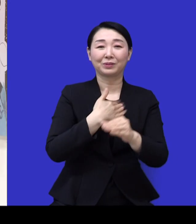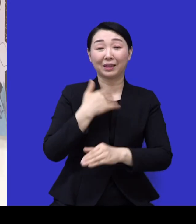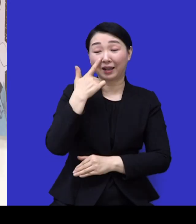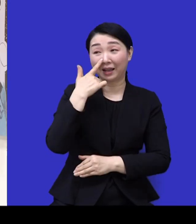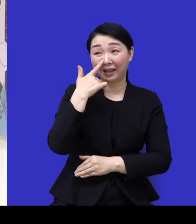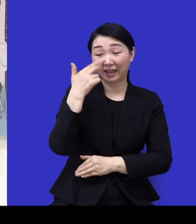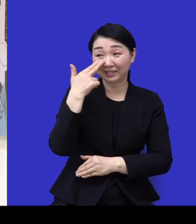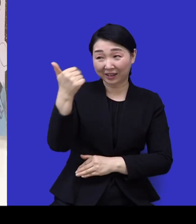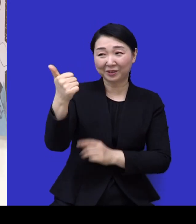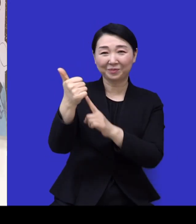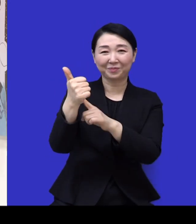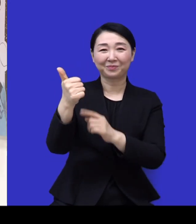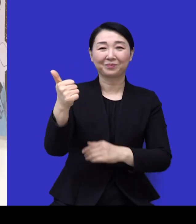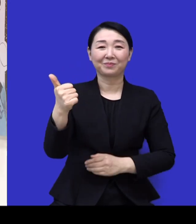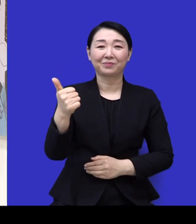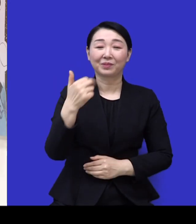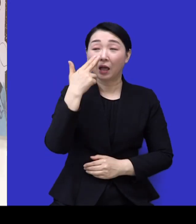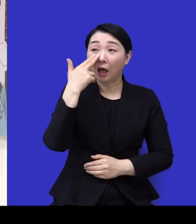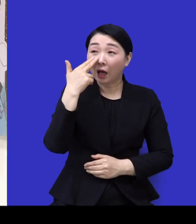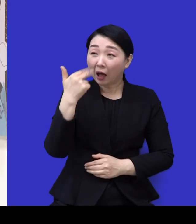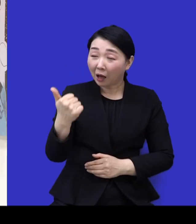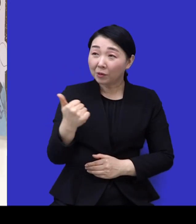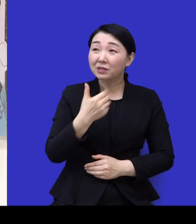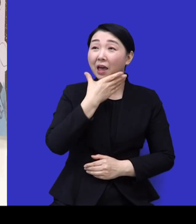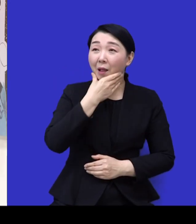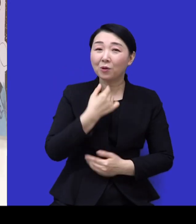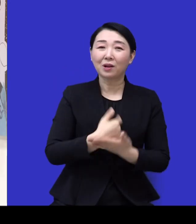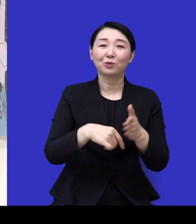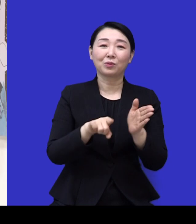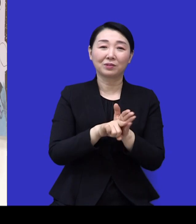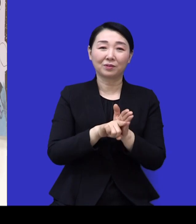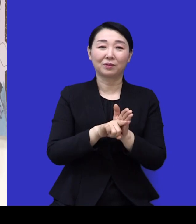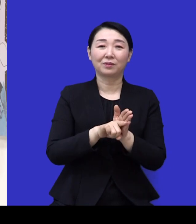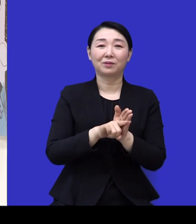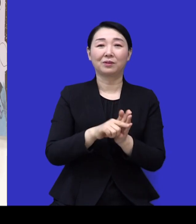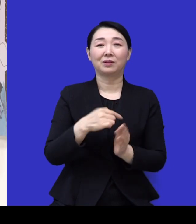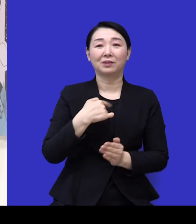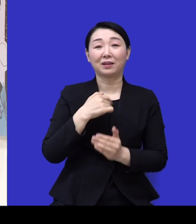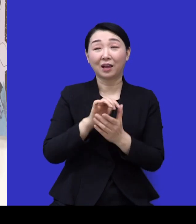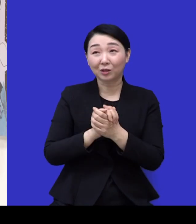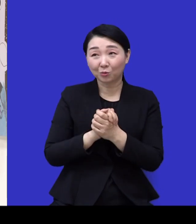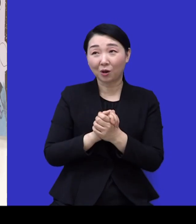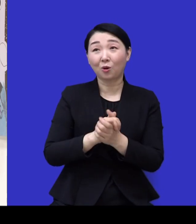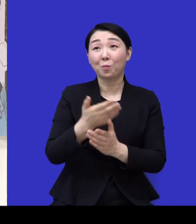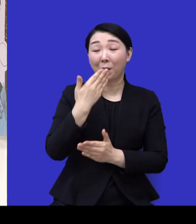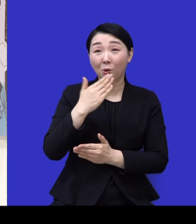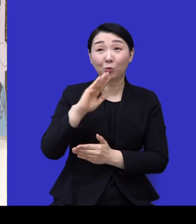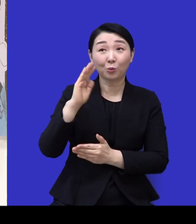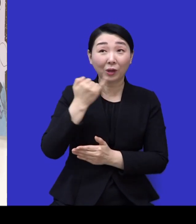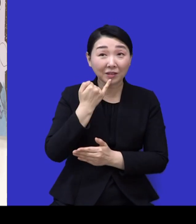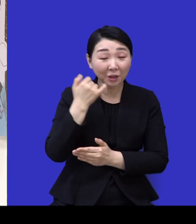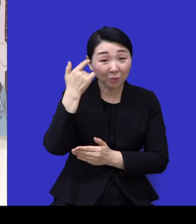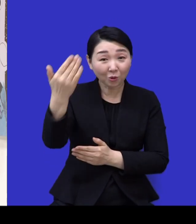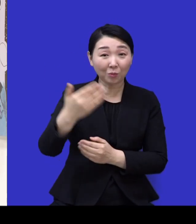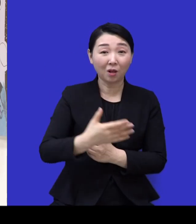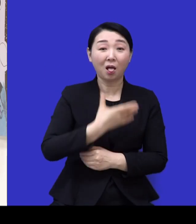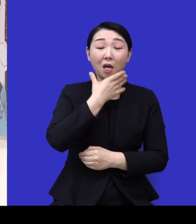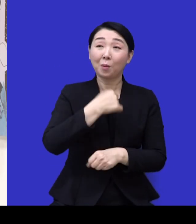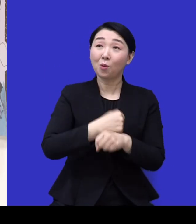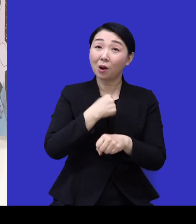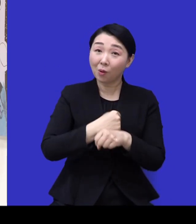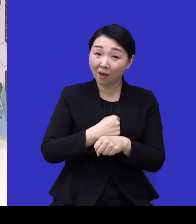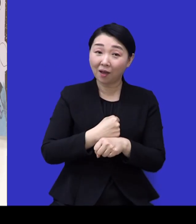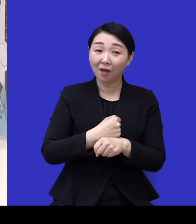아버지한테 아버지 행복하시라고 제가 이렇게 기도하고 밥 먹어도 돼요? 그러면 예. 행복하라고